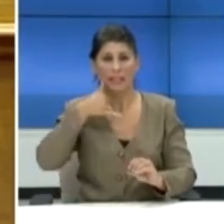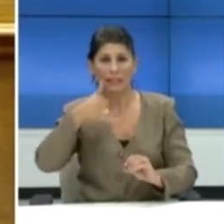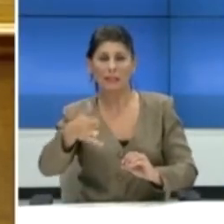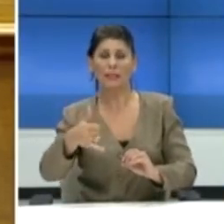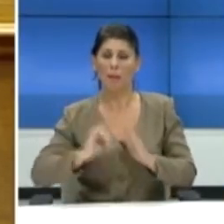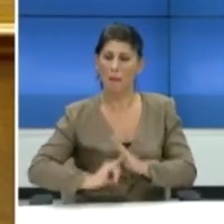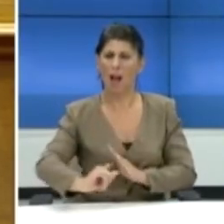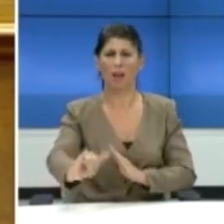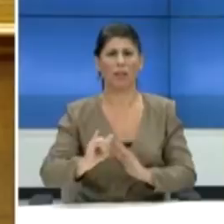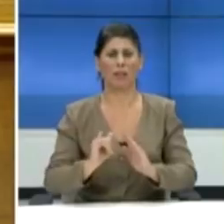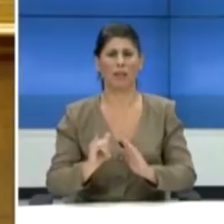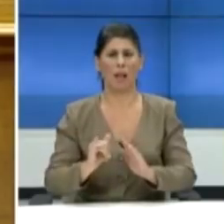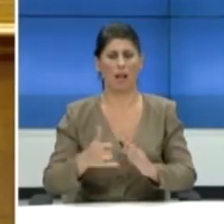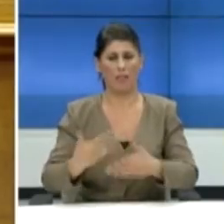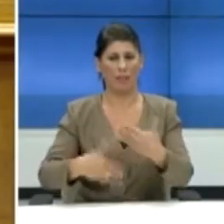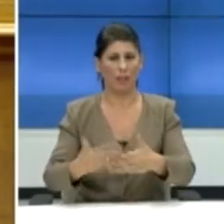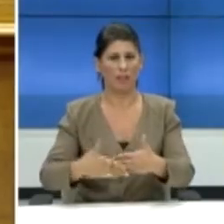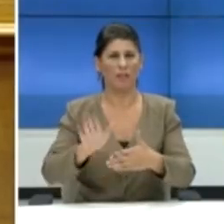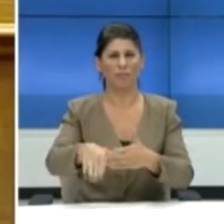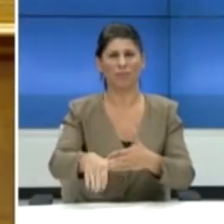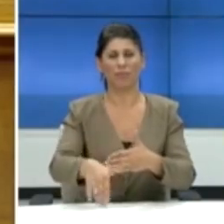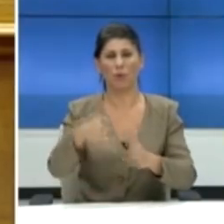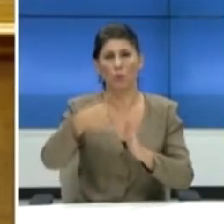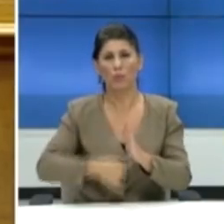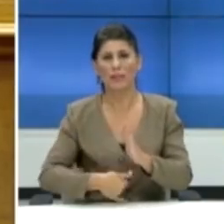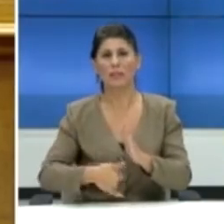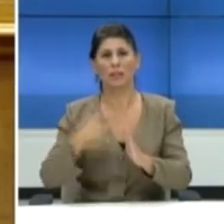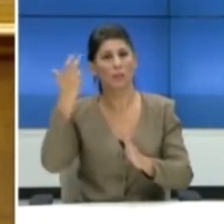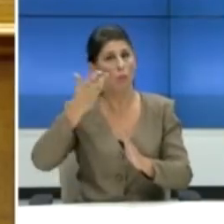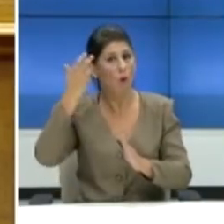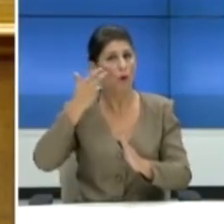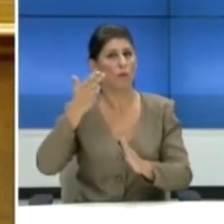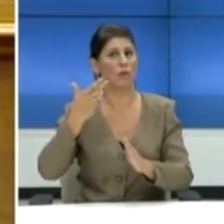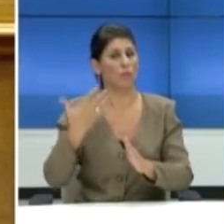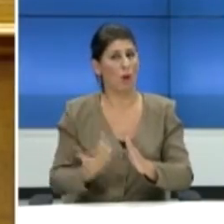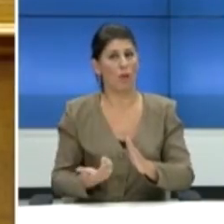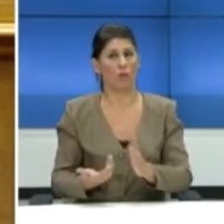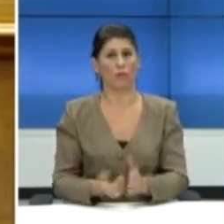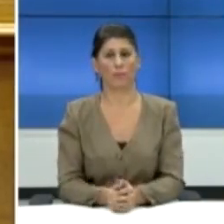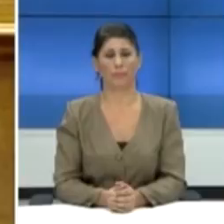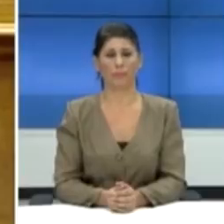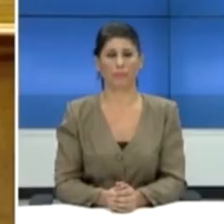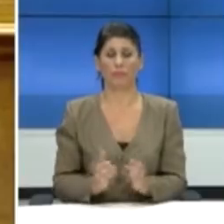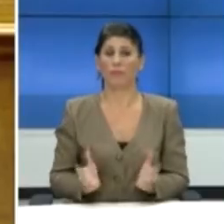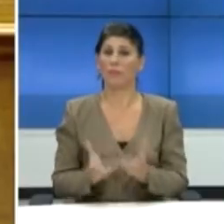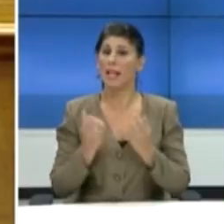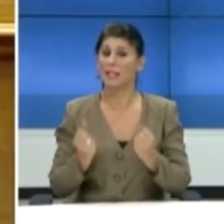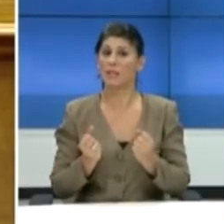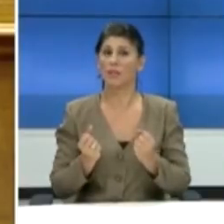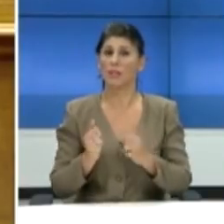τηλεματική διαδικασία, υποβαθμίζοντας ουσιαστικά την μόρφωση που παίρνουν? Να